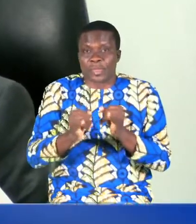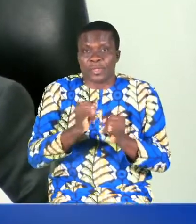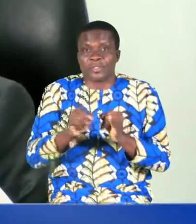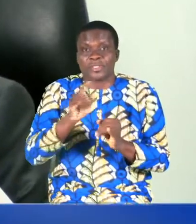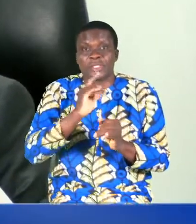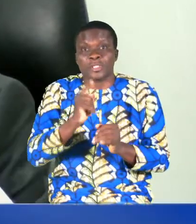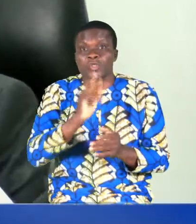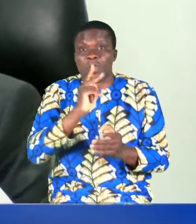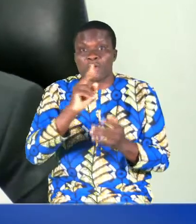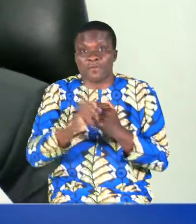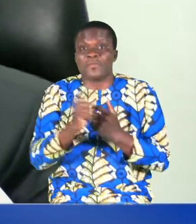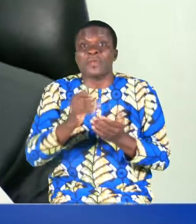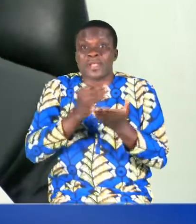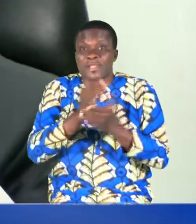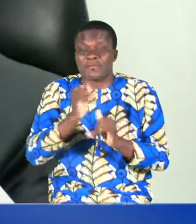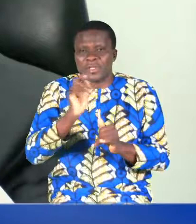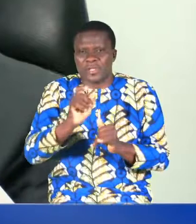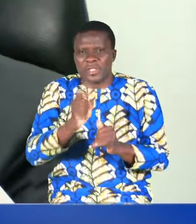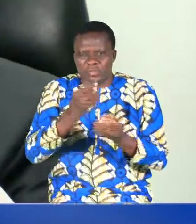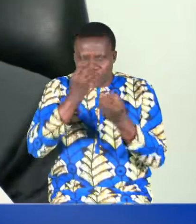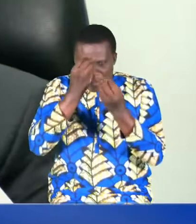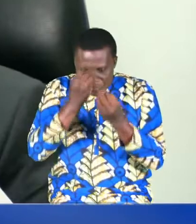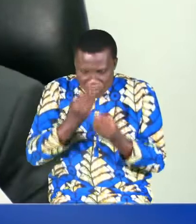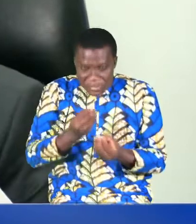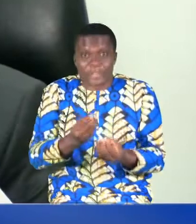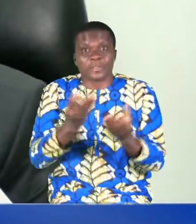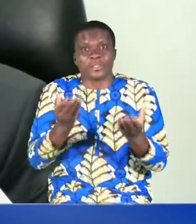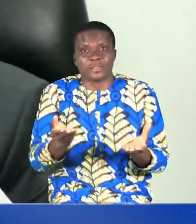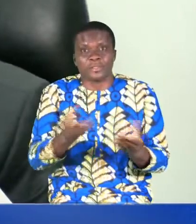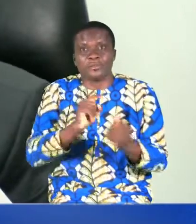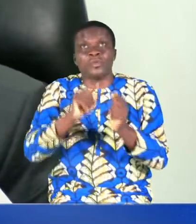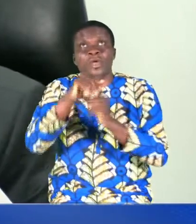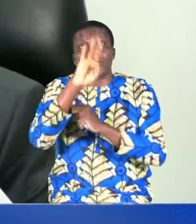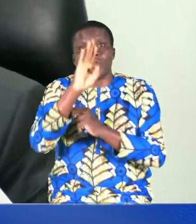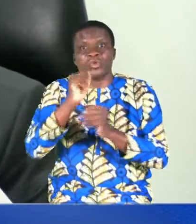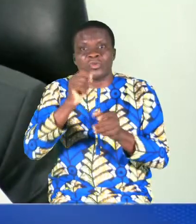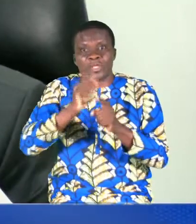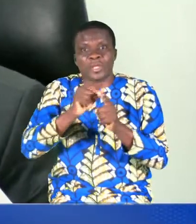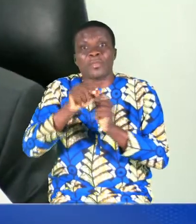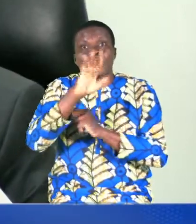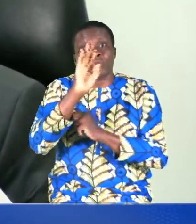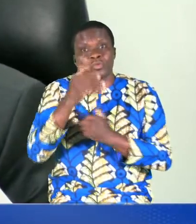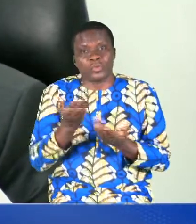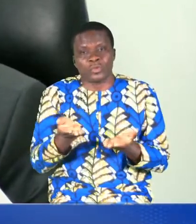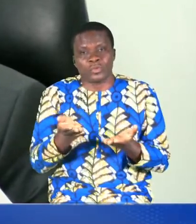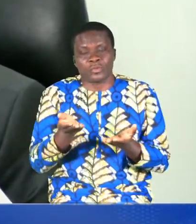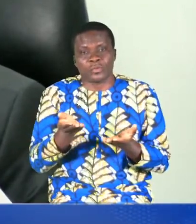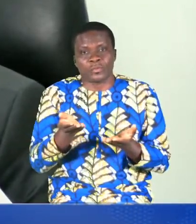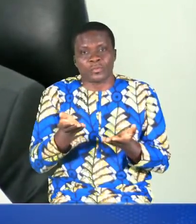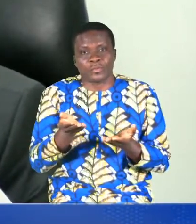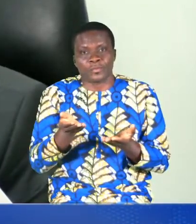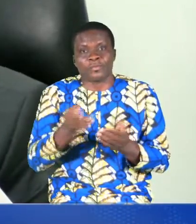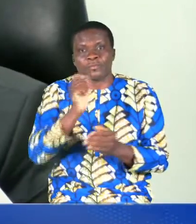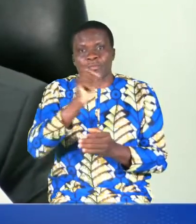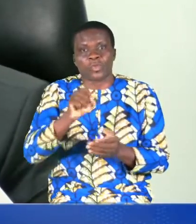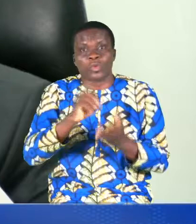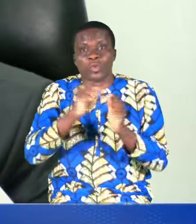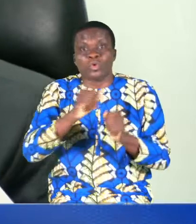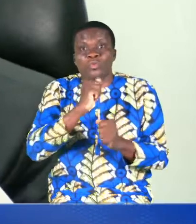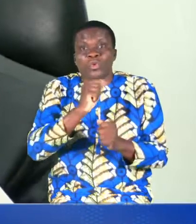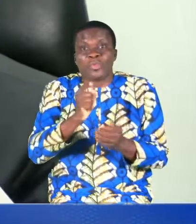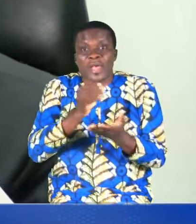s'ils sont vraiment des fidèles, doivent obéissance à Dieu, à la parole de Dieu. Donc on ne peut pas